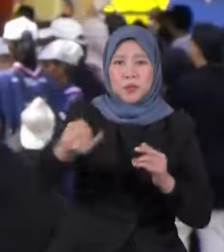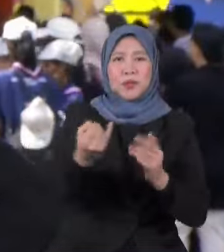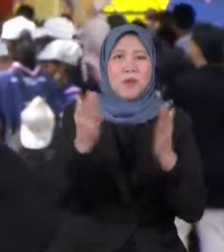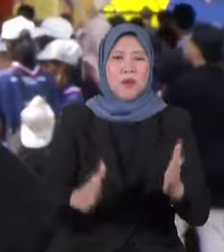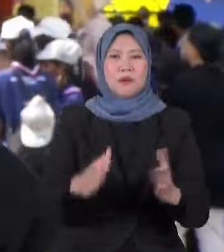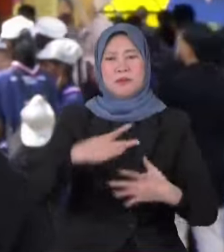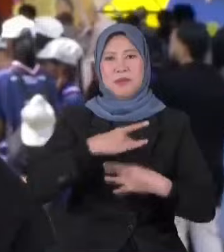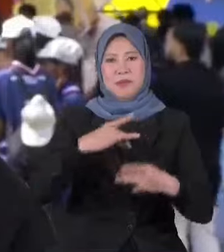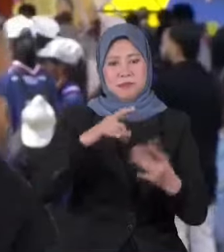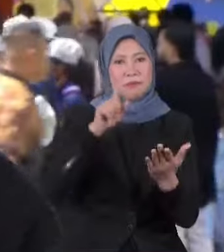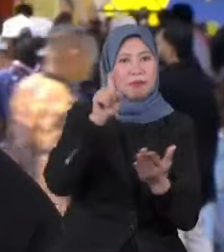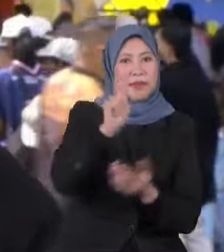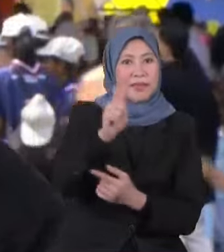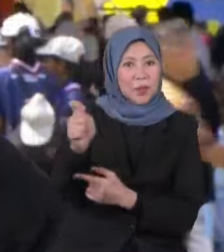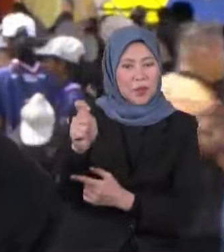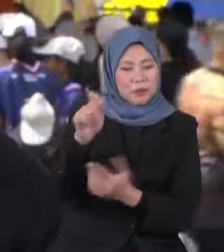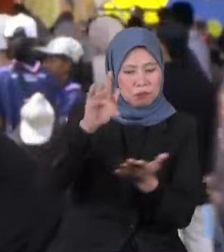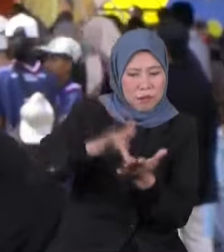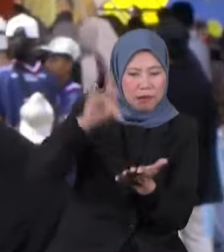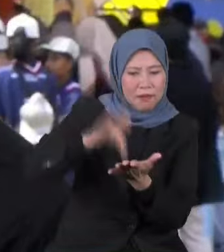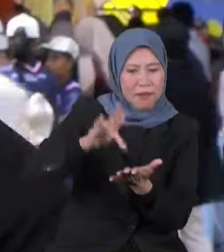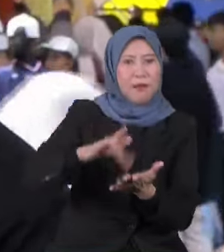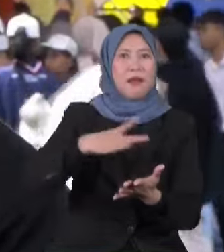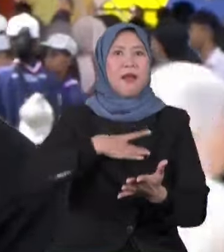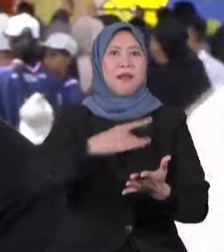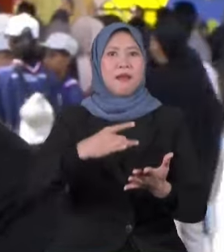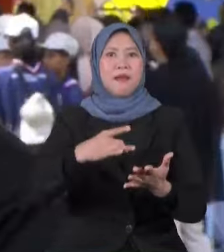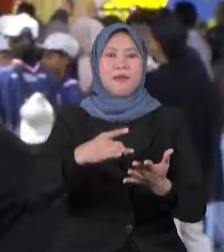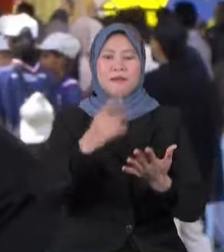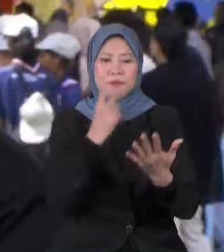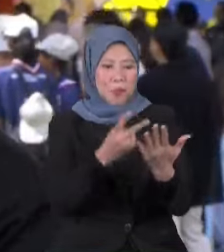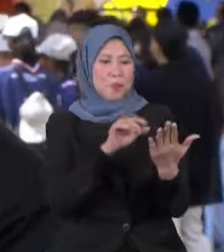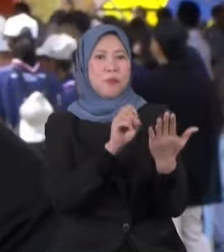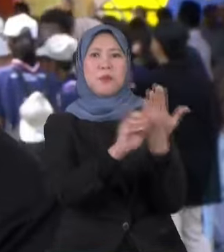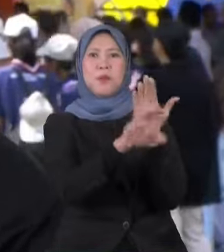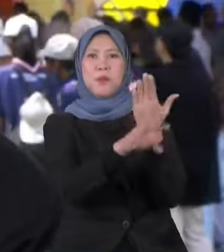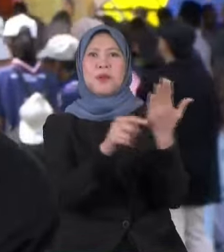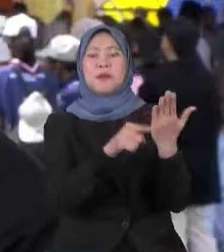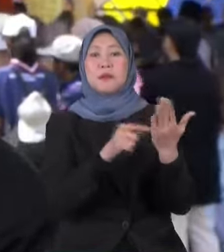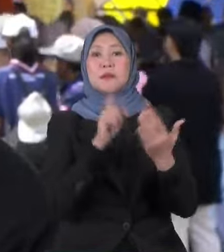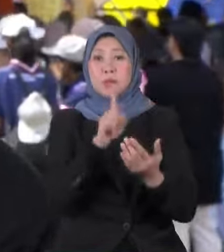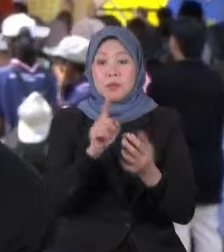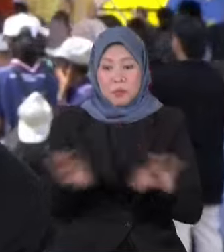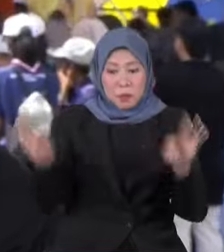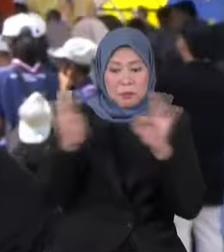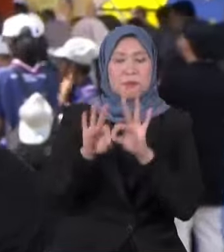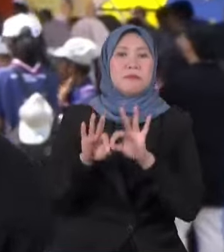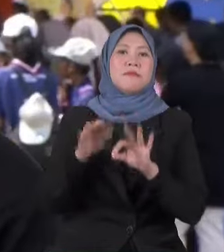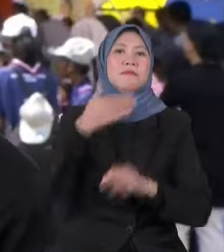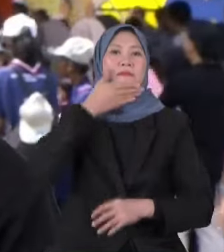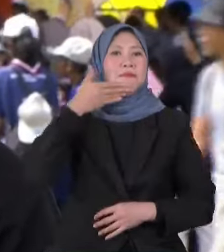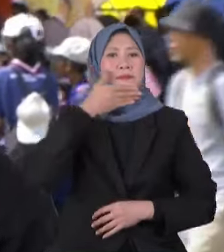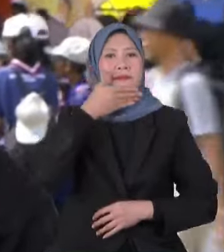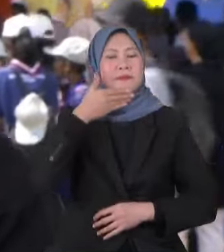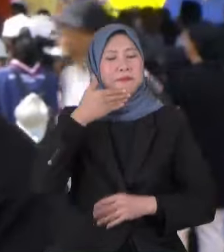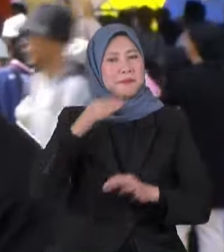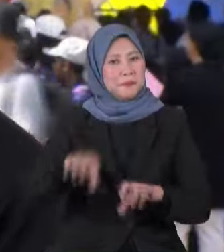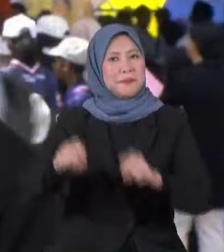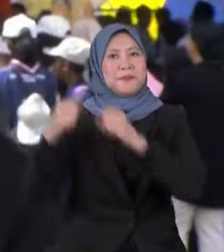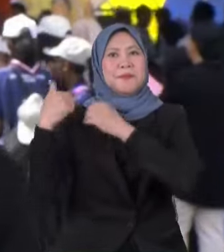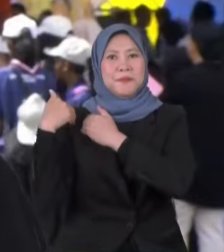Saya tak tahu TikTok macam mana pergi TikTok dia. Sangat. Jadi itu peranan yang dimainkan oleh golongan belia ni sangat besar dalam masyarakat kita,